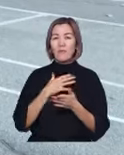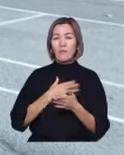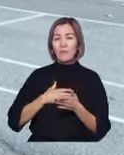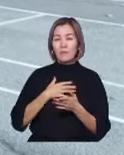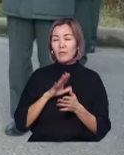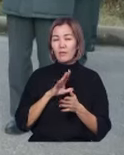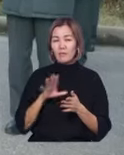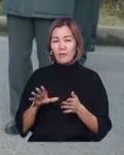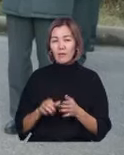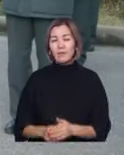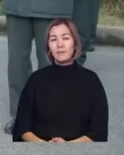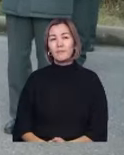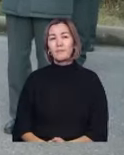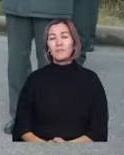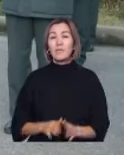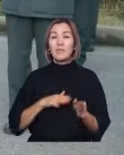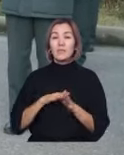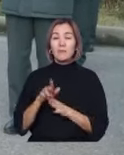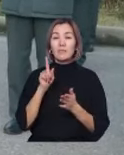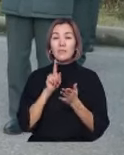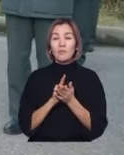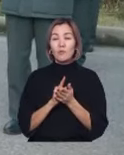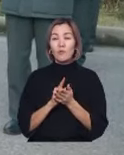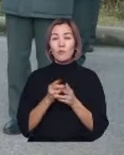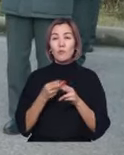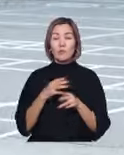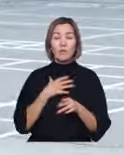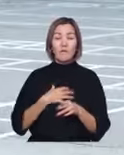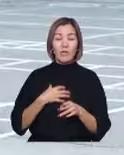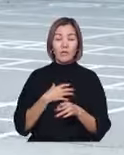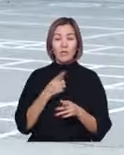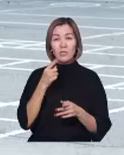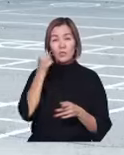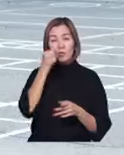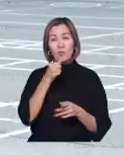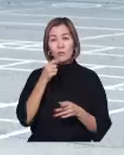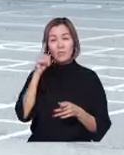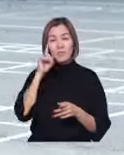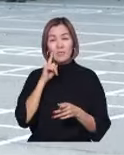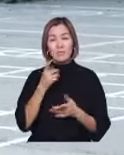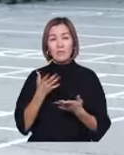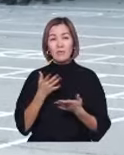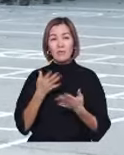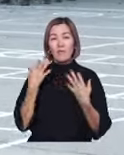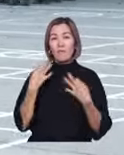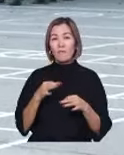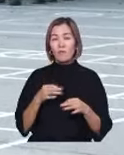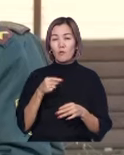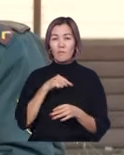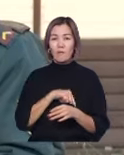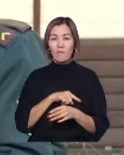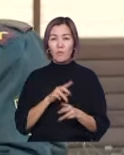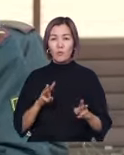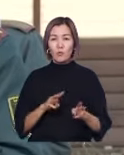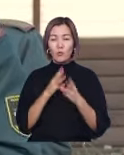не переживали. Исполнение воинского долга – задача очень важная. Год в казахстанской армии закаливает волю и боевой дух каждого